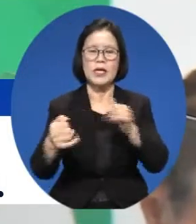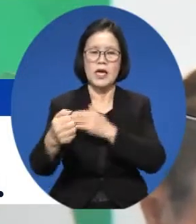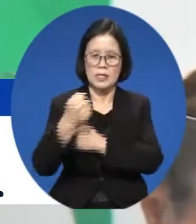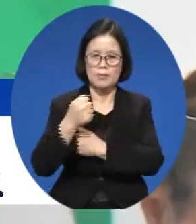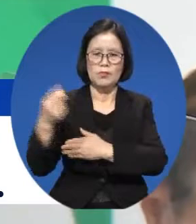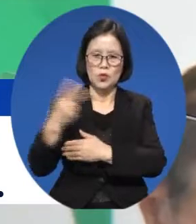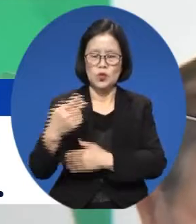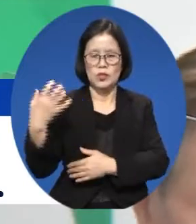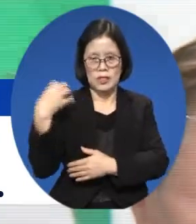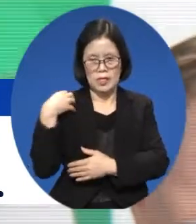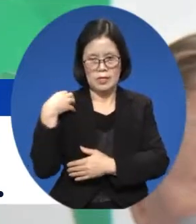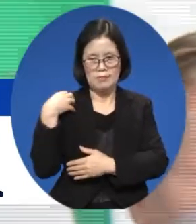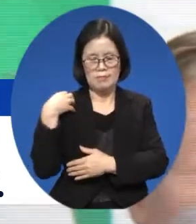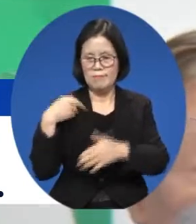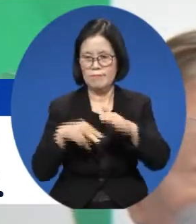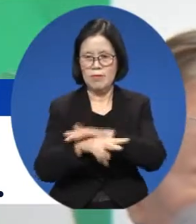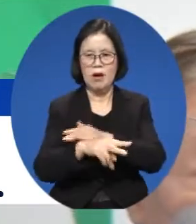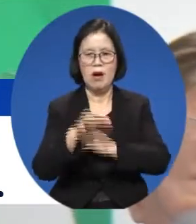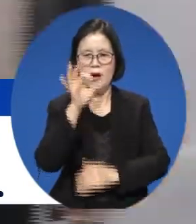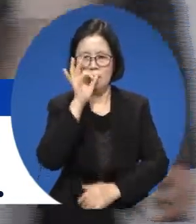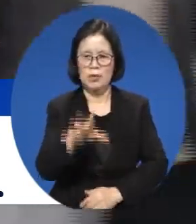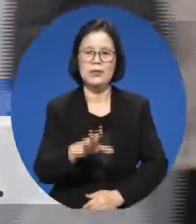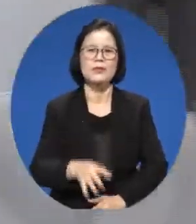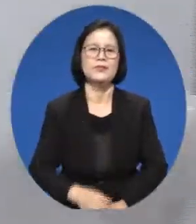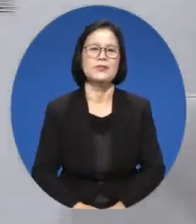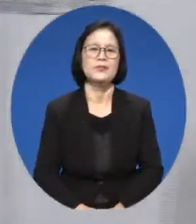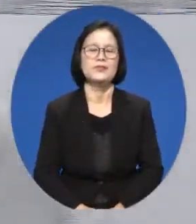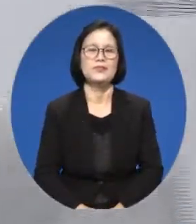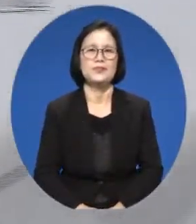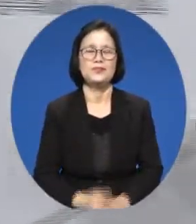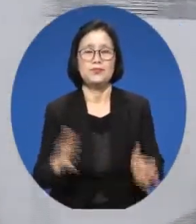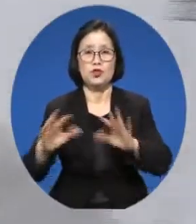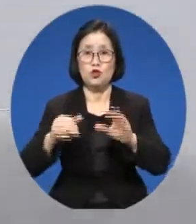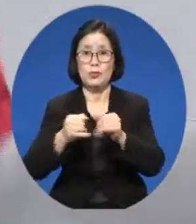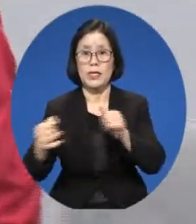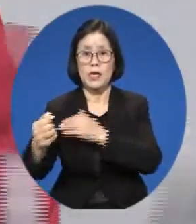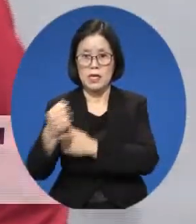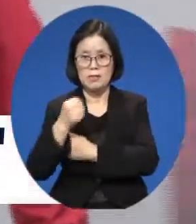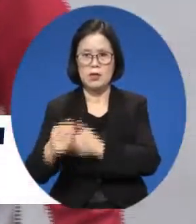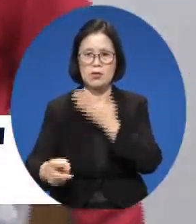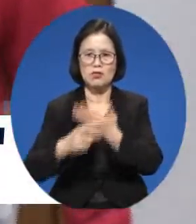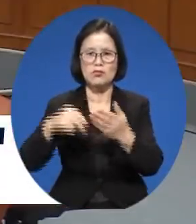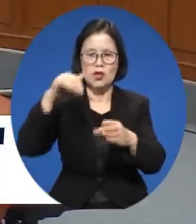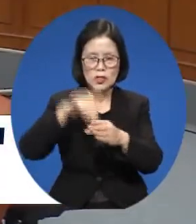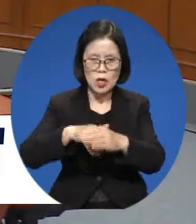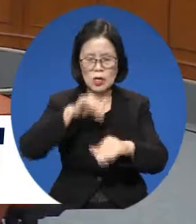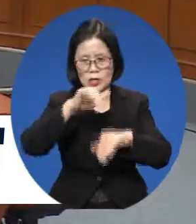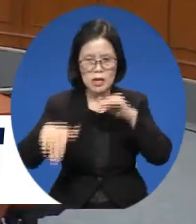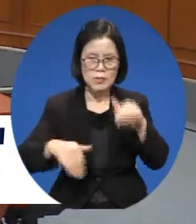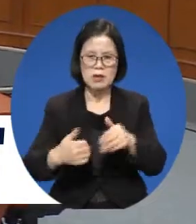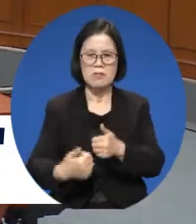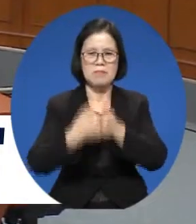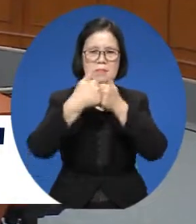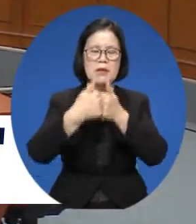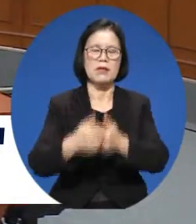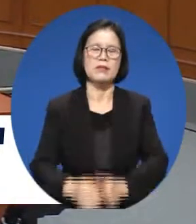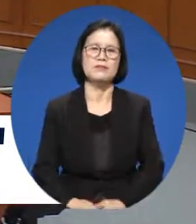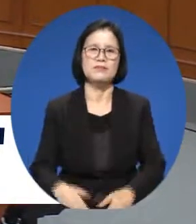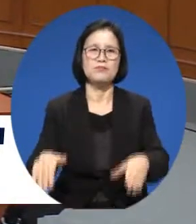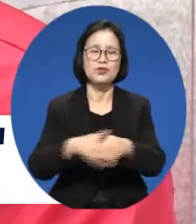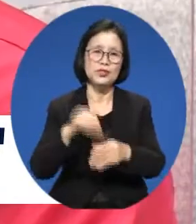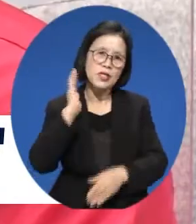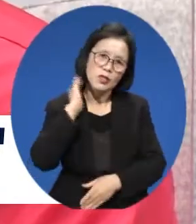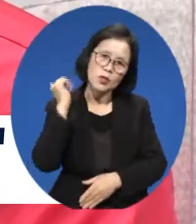또한 책임을 면할 수 없다고 생각합니다. 국민의힘은 불법 선거 개입이라고 맞섰습니다. 문